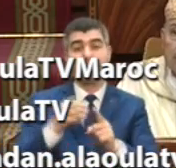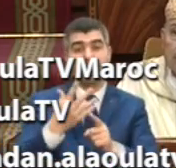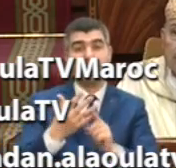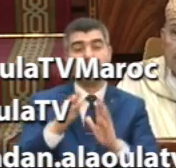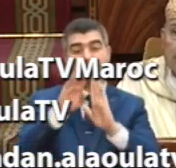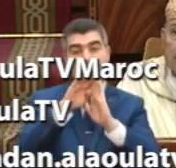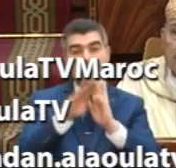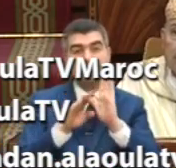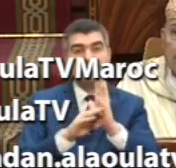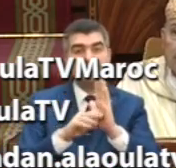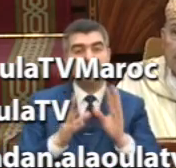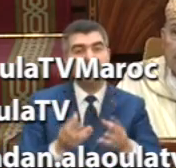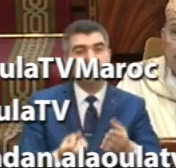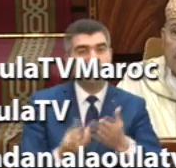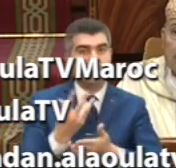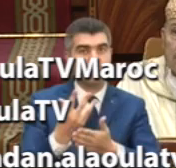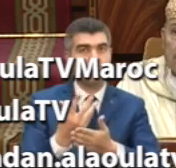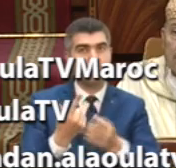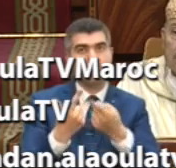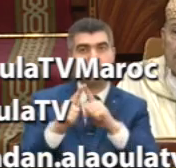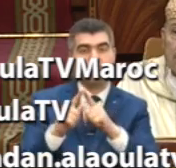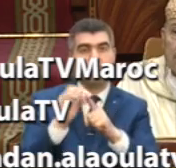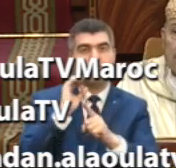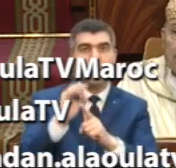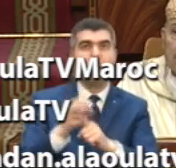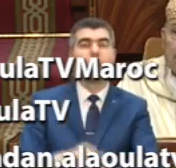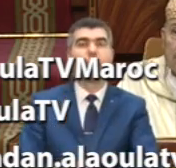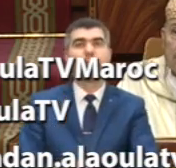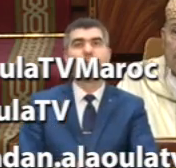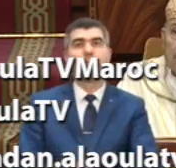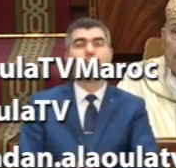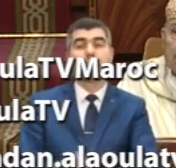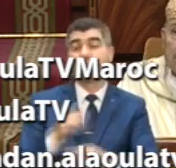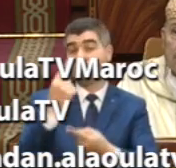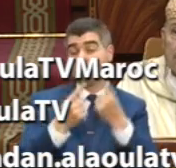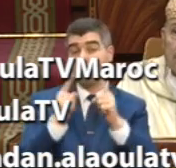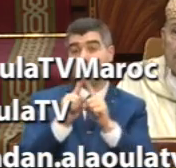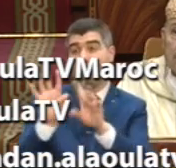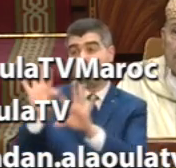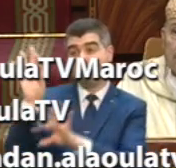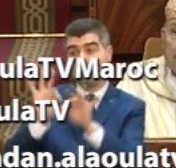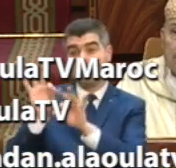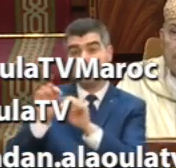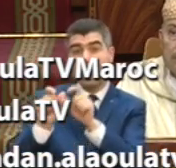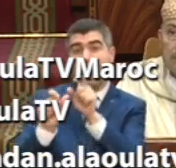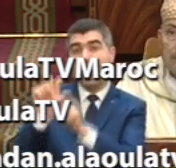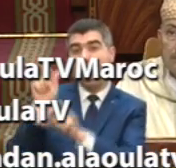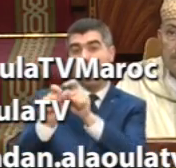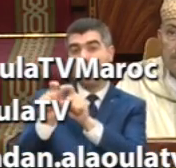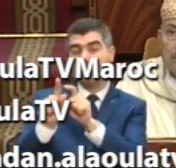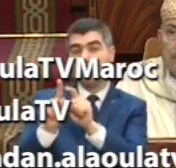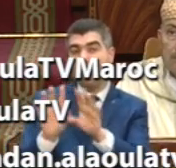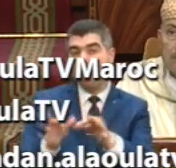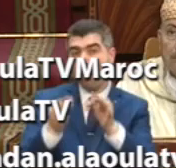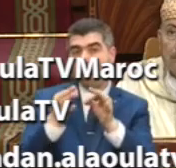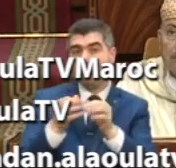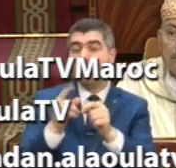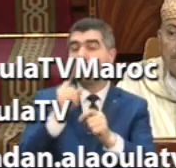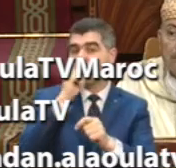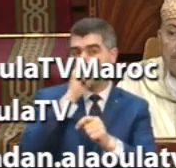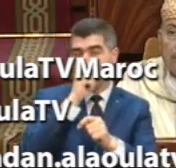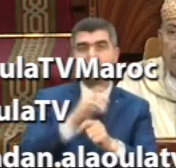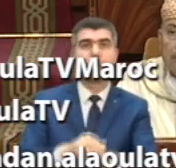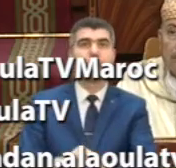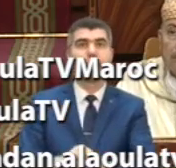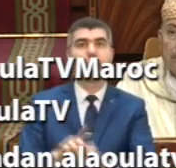المحدثة هي لجان كتصوب على مقص، كما أنه المعايير المعتادة لاختيار المرشحين على مقص.